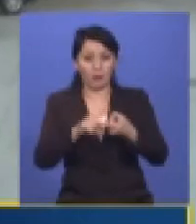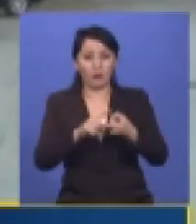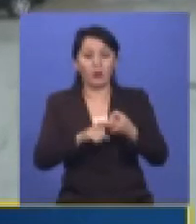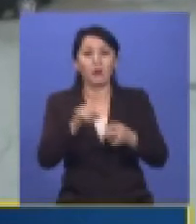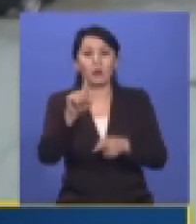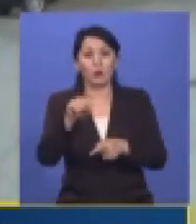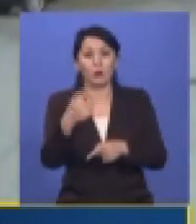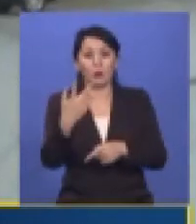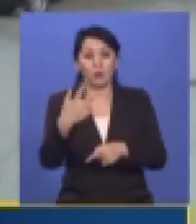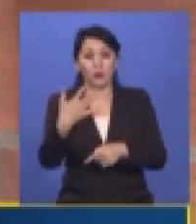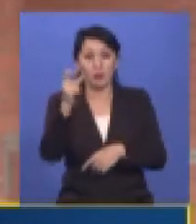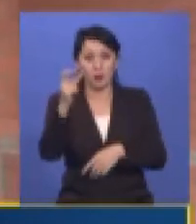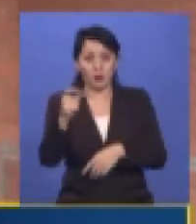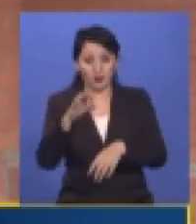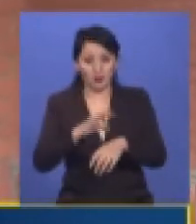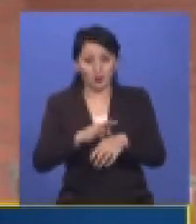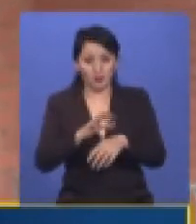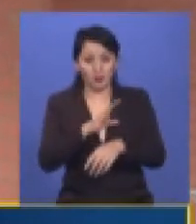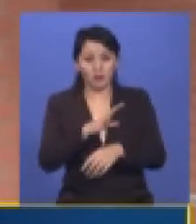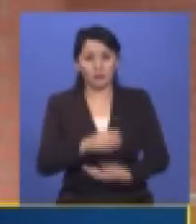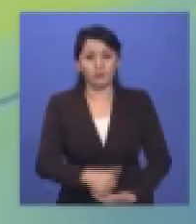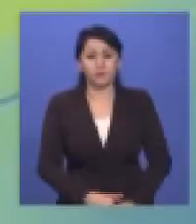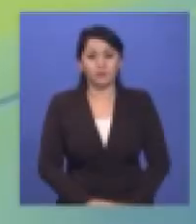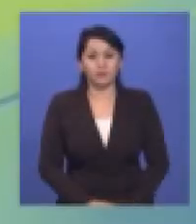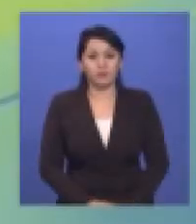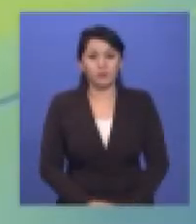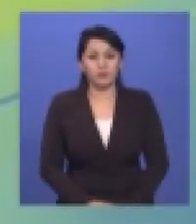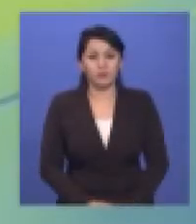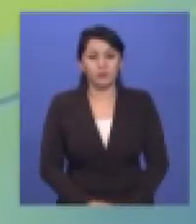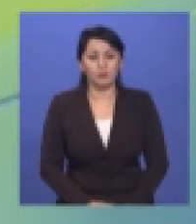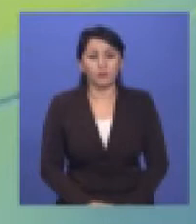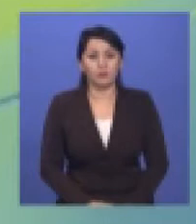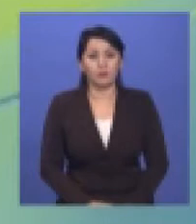коронавирус жұқтырғандардың 135 жағдайы тіркелді.